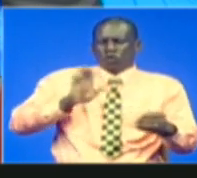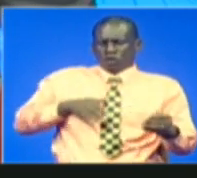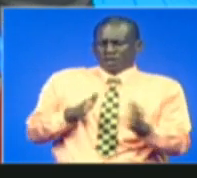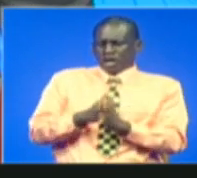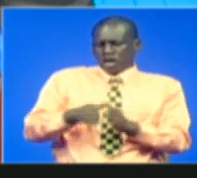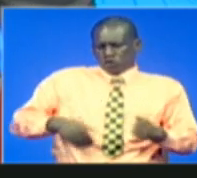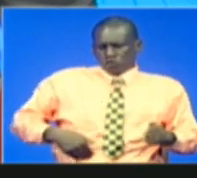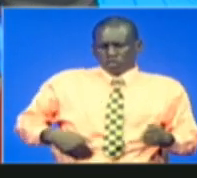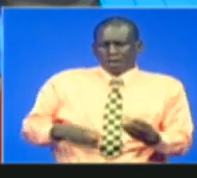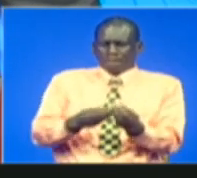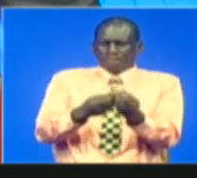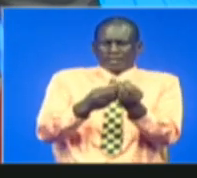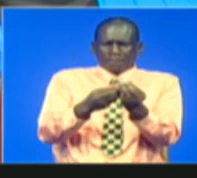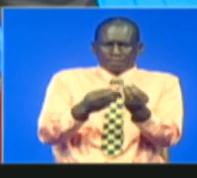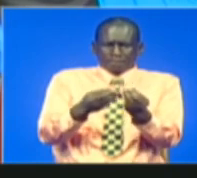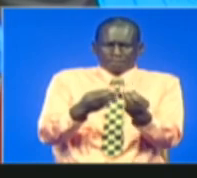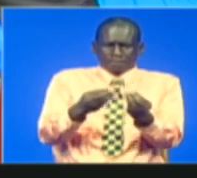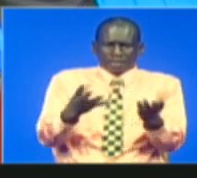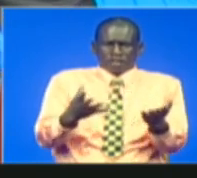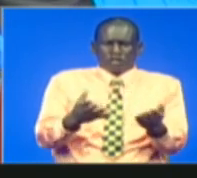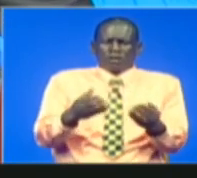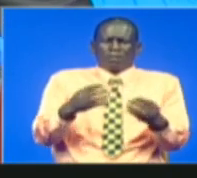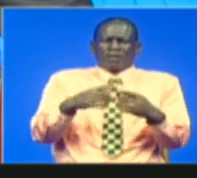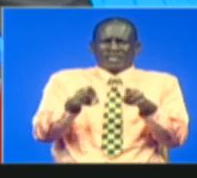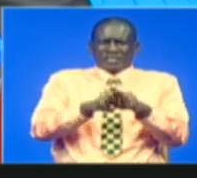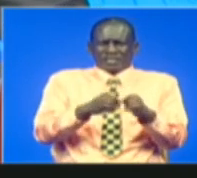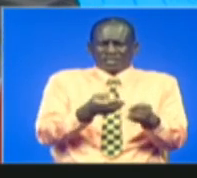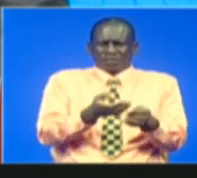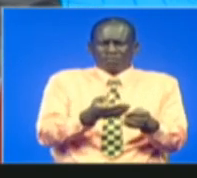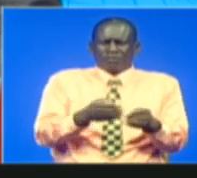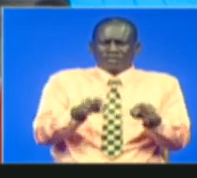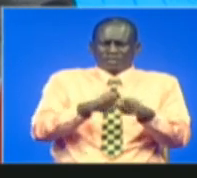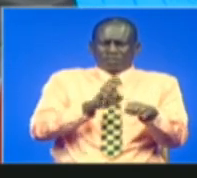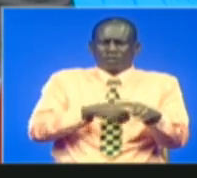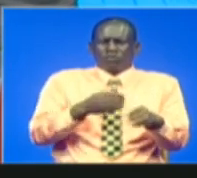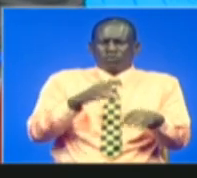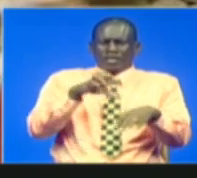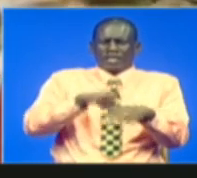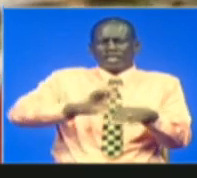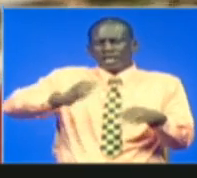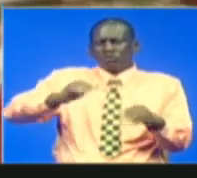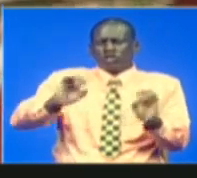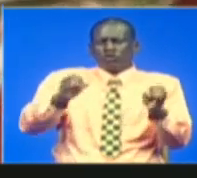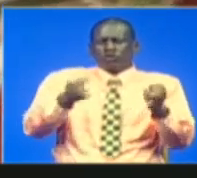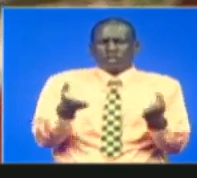wao katika matukio kumradhi, hata hivyo tupate mengine na hayo katika matukio majimboni.